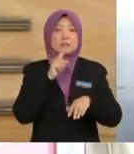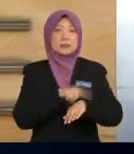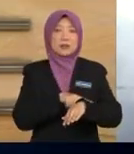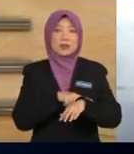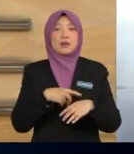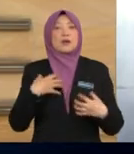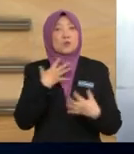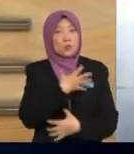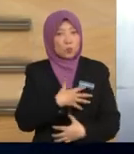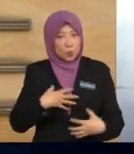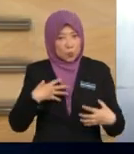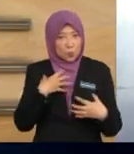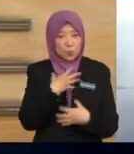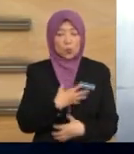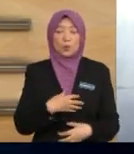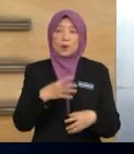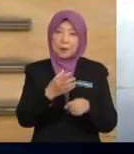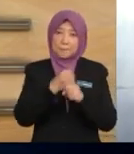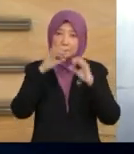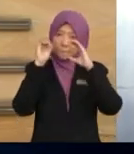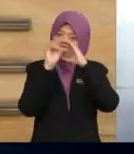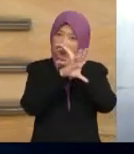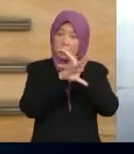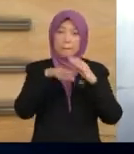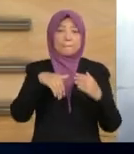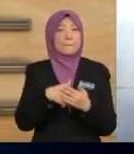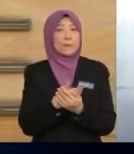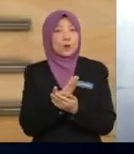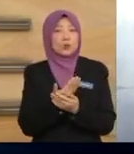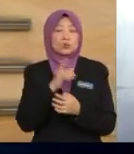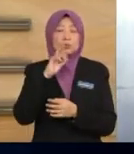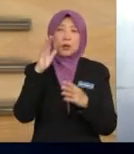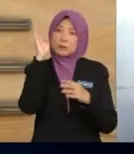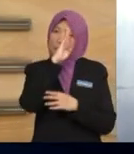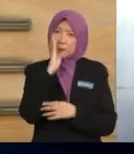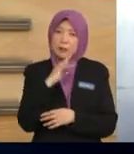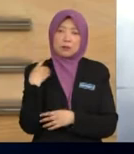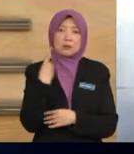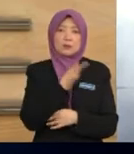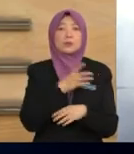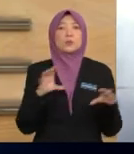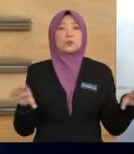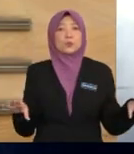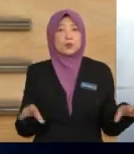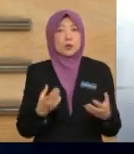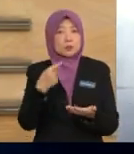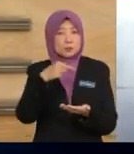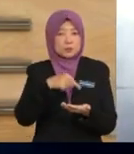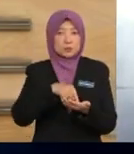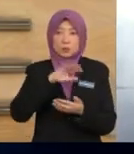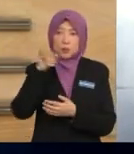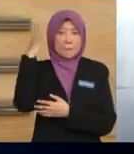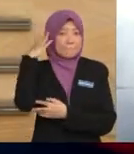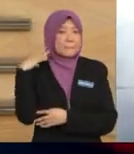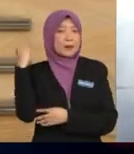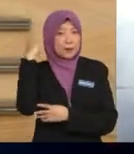Seronok sebenarnya kalau kita dapat meneroka sesuatu yang baru yang tak pernah kita terokai sebelum ni, kan, cikgu? Betul. Ini juga satu